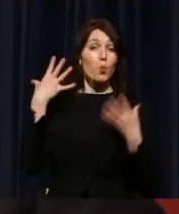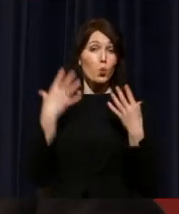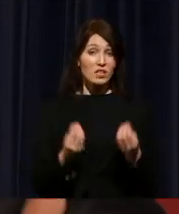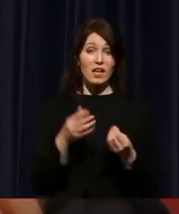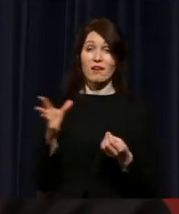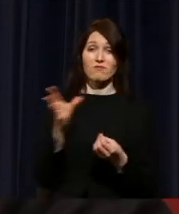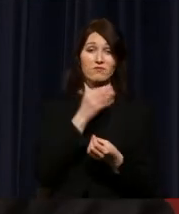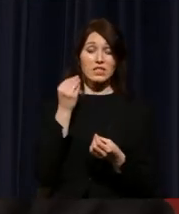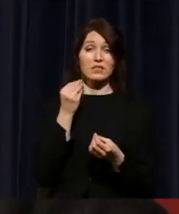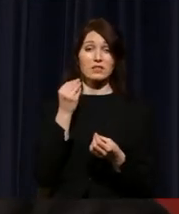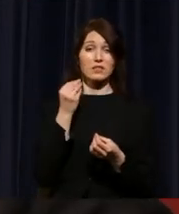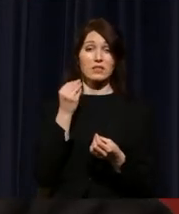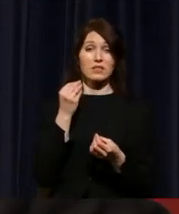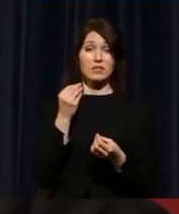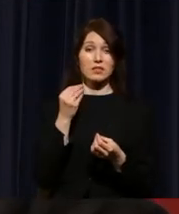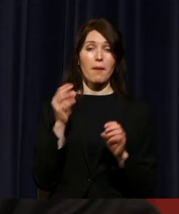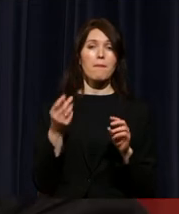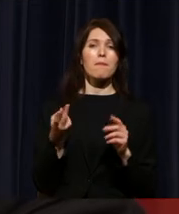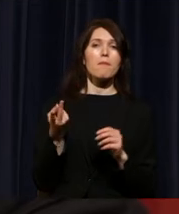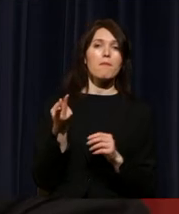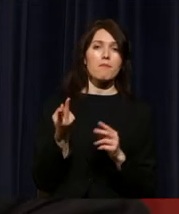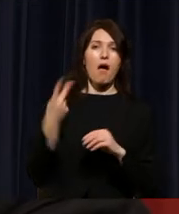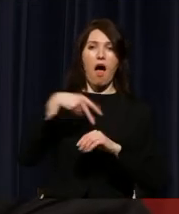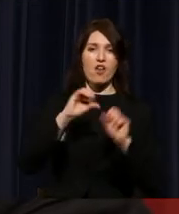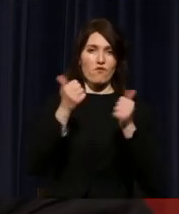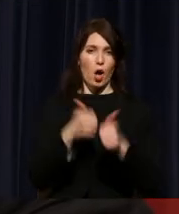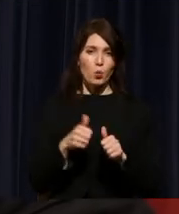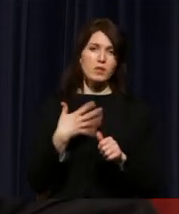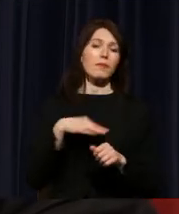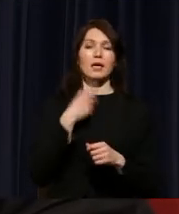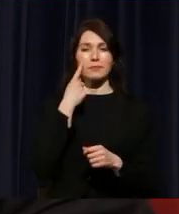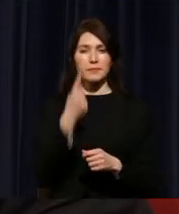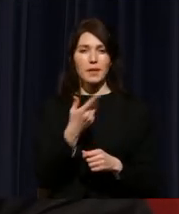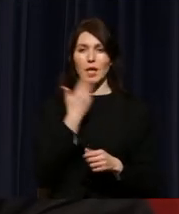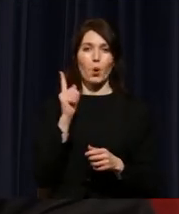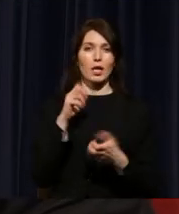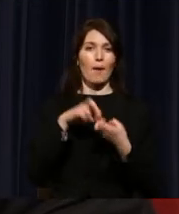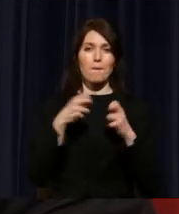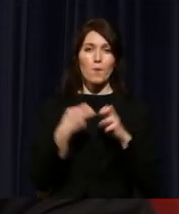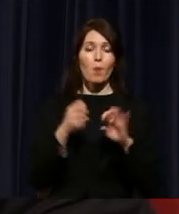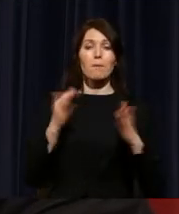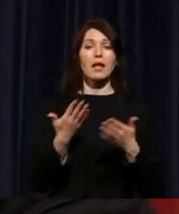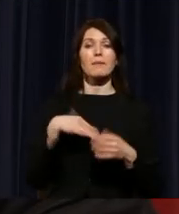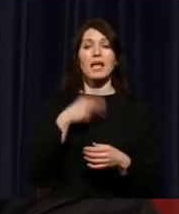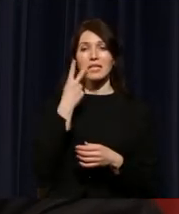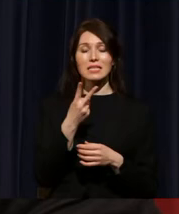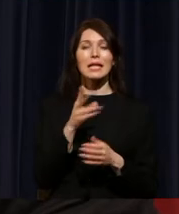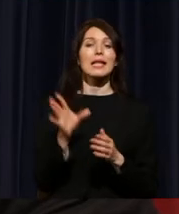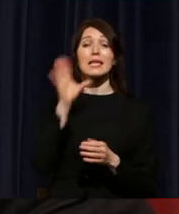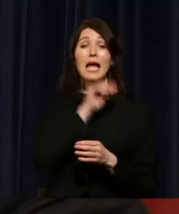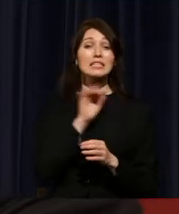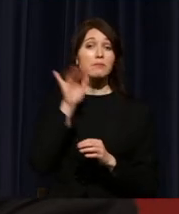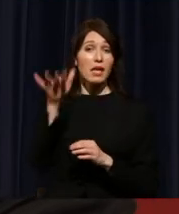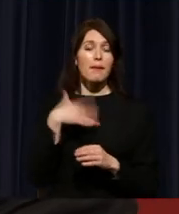šis viss, nu, teiksim, sāk pārveidoties, mēs saskatām nevis problēmas, bet īstenībā iespējas, mēs